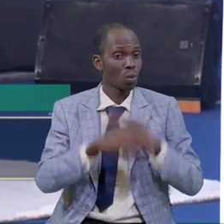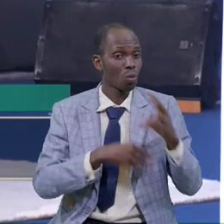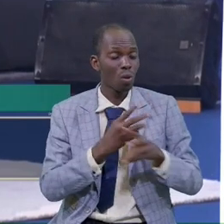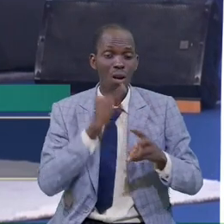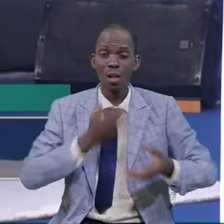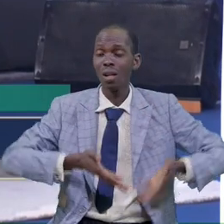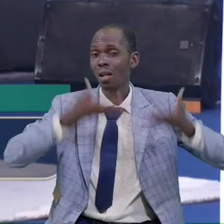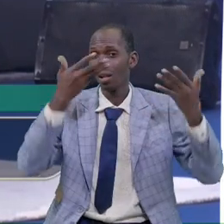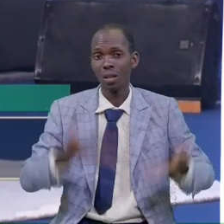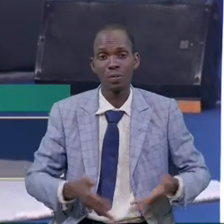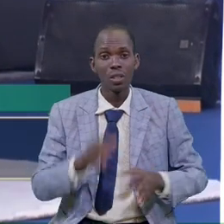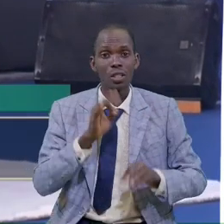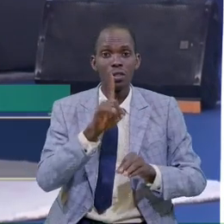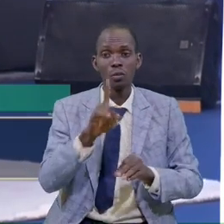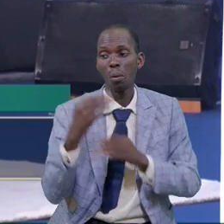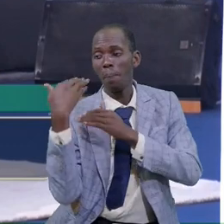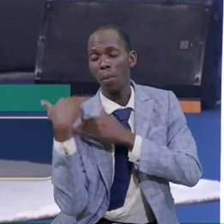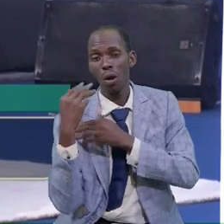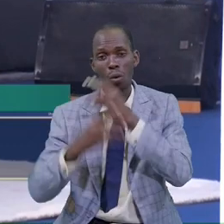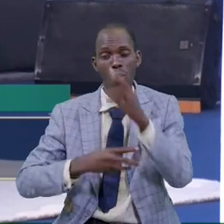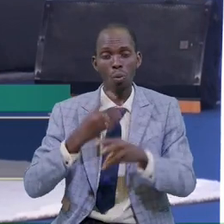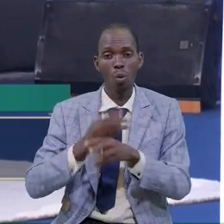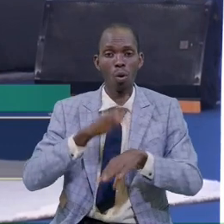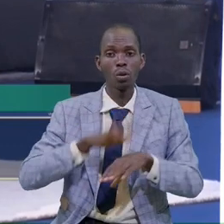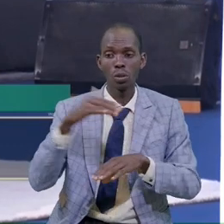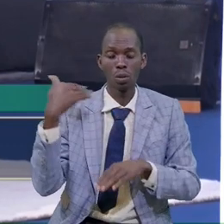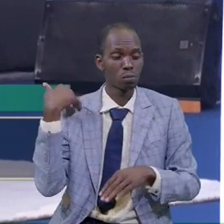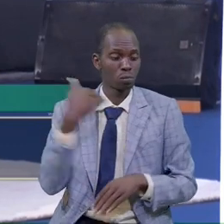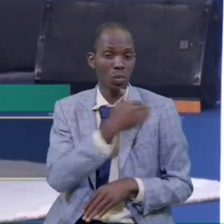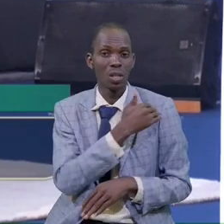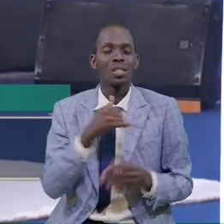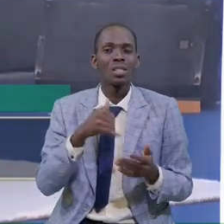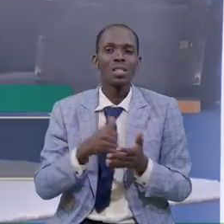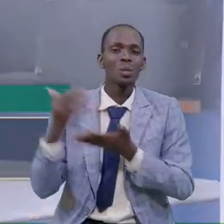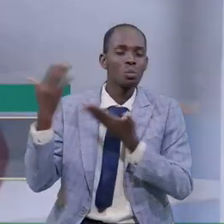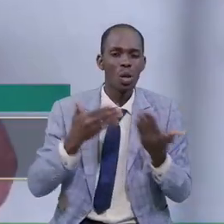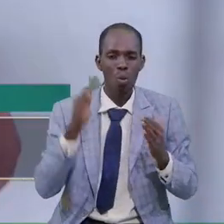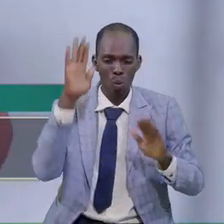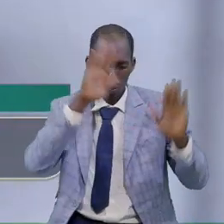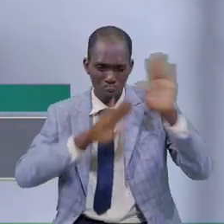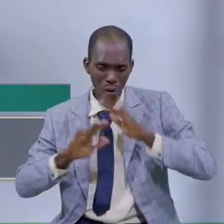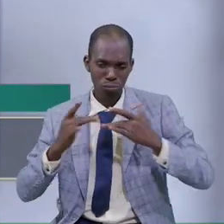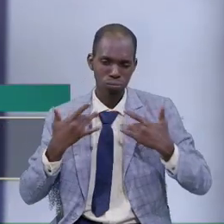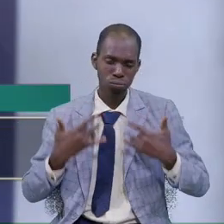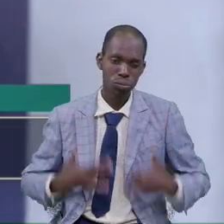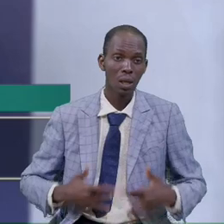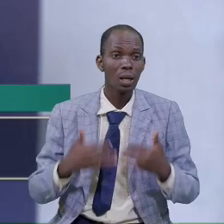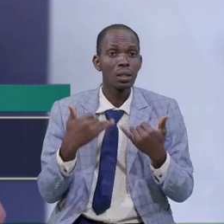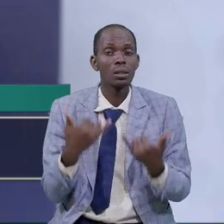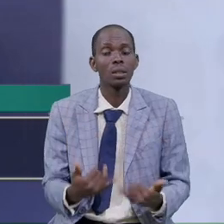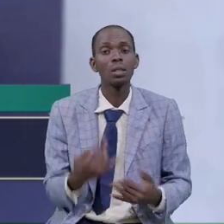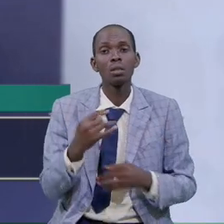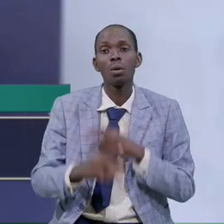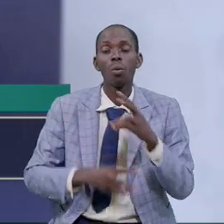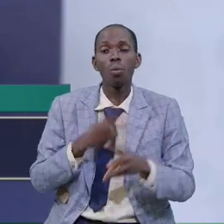quand vous portez le monde sur votre pensée, ça apporte les soucis, ça apporte les anxiétés. Et notre monde, le monde en